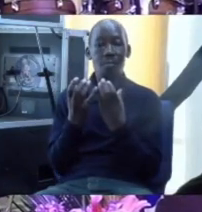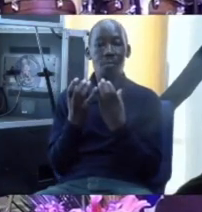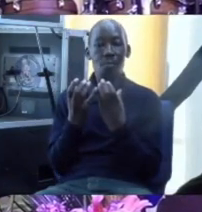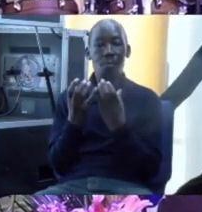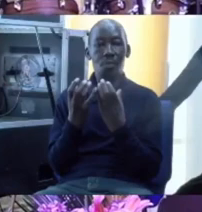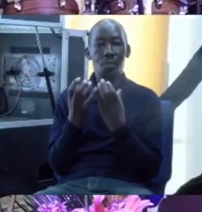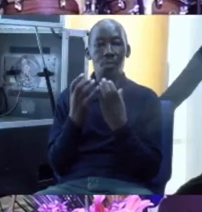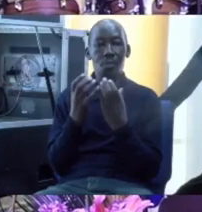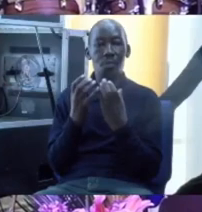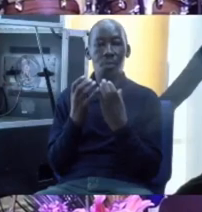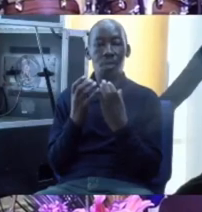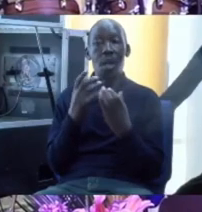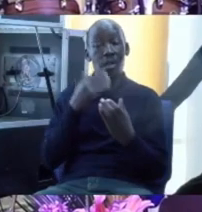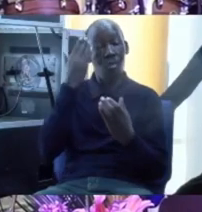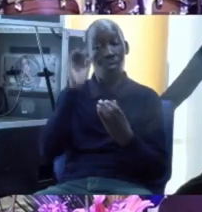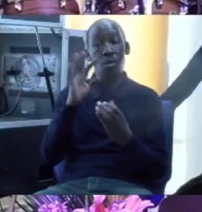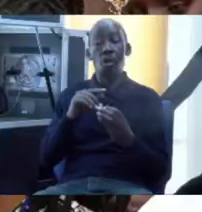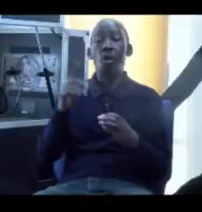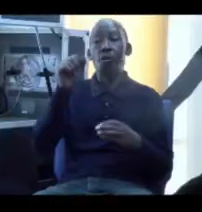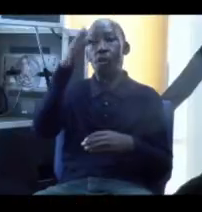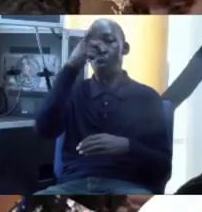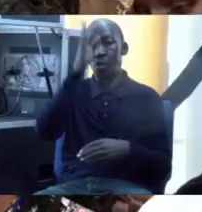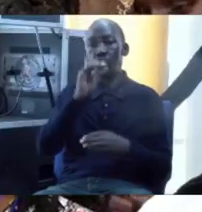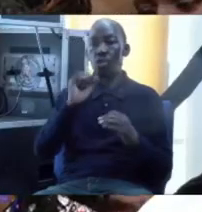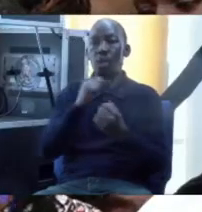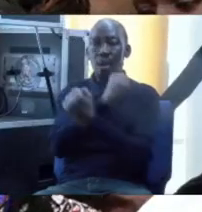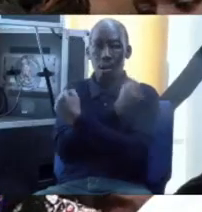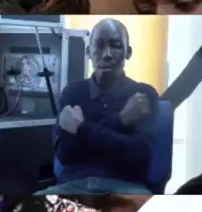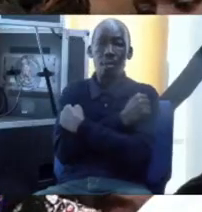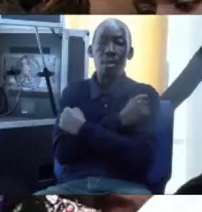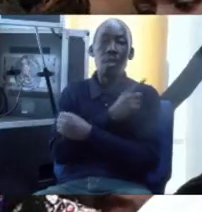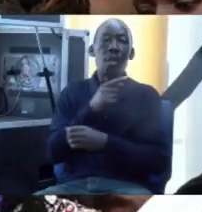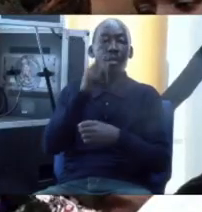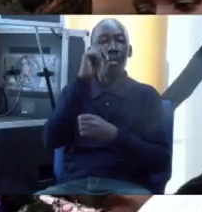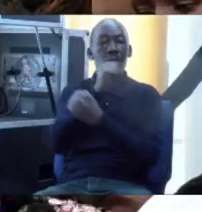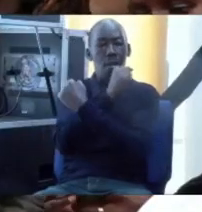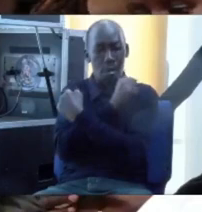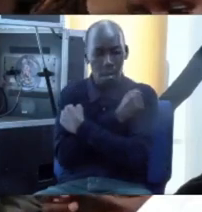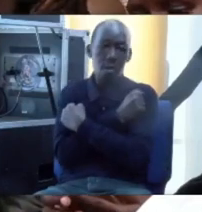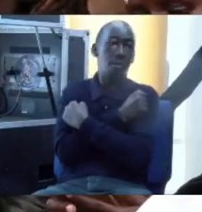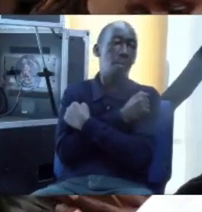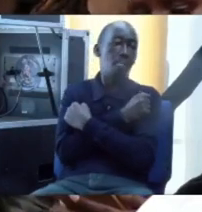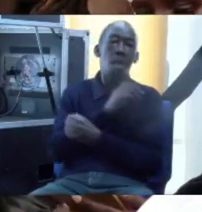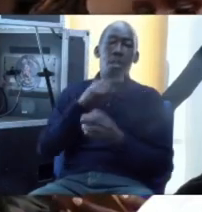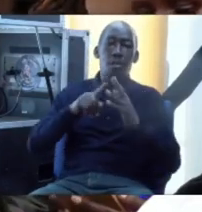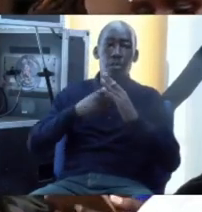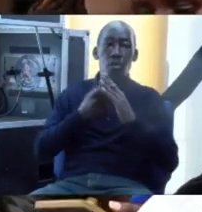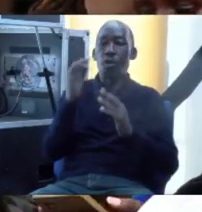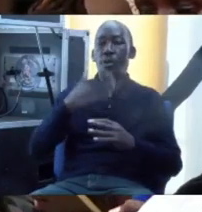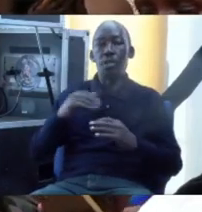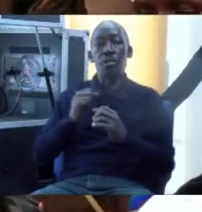Nilikuwa najaribu nione kama mtashika hiyo. For God so. Kwa Mungu aliupenda. So the source of our salvation